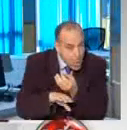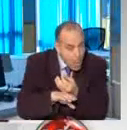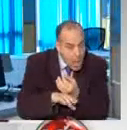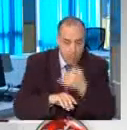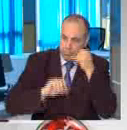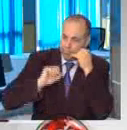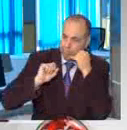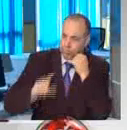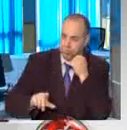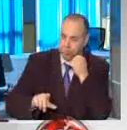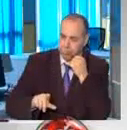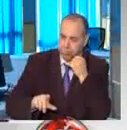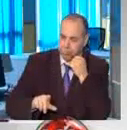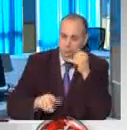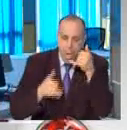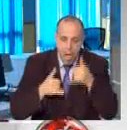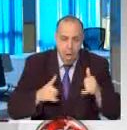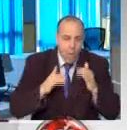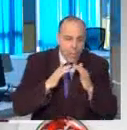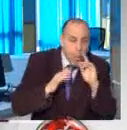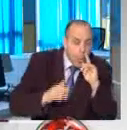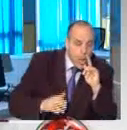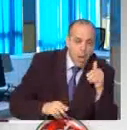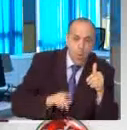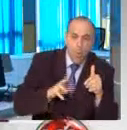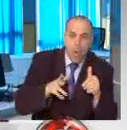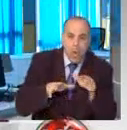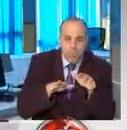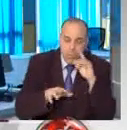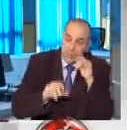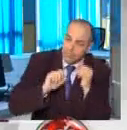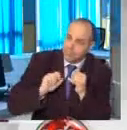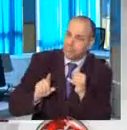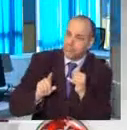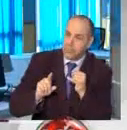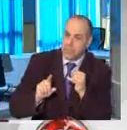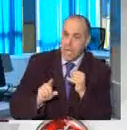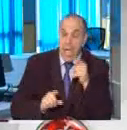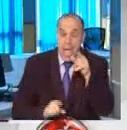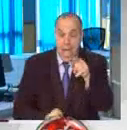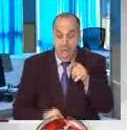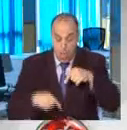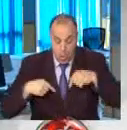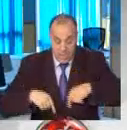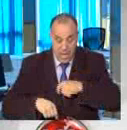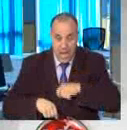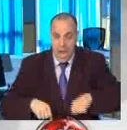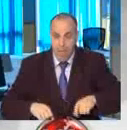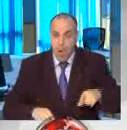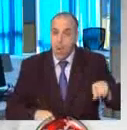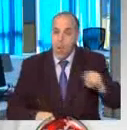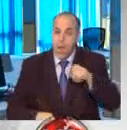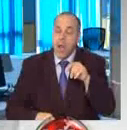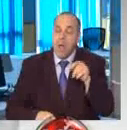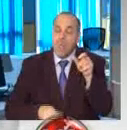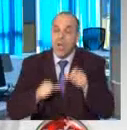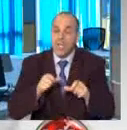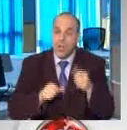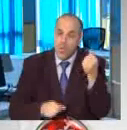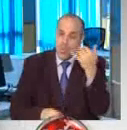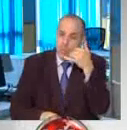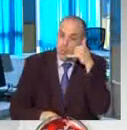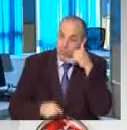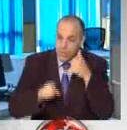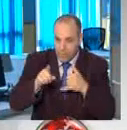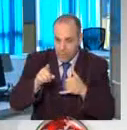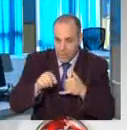معلومات تخص مكان وجودهم أو تحركاتهم. ووضعت الوزارة على ذمة المواطنين أرقام الهاتف